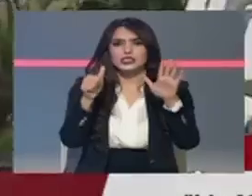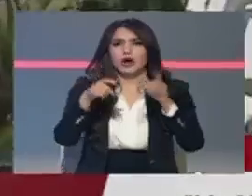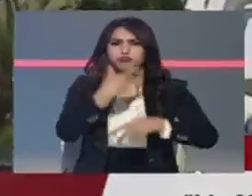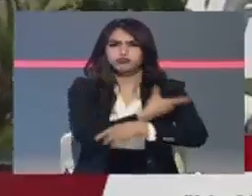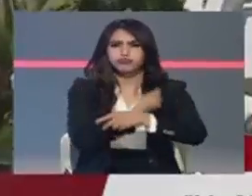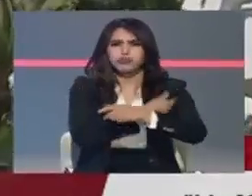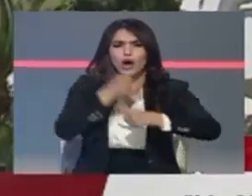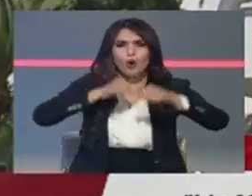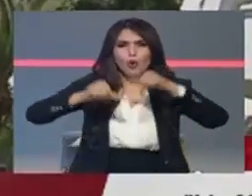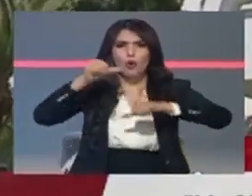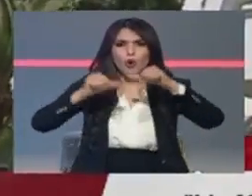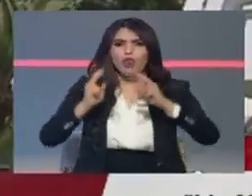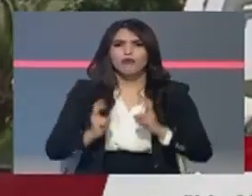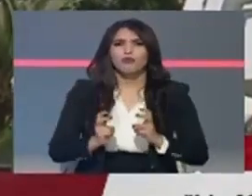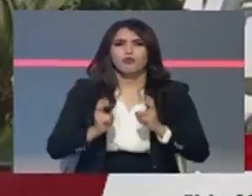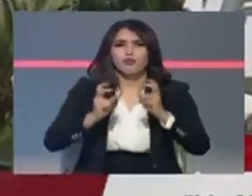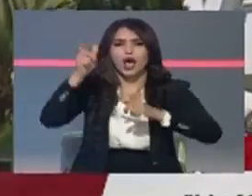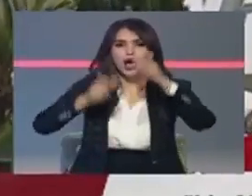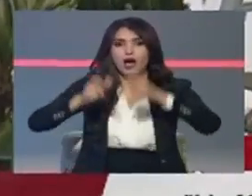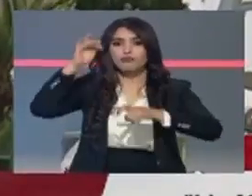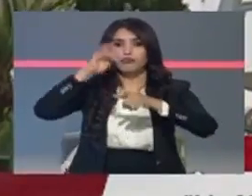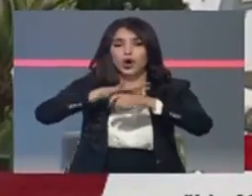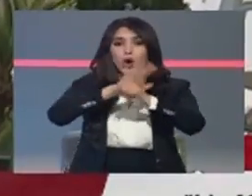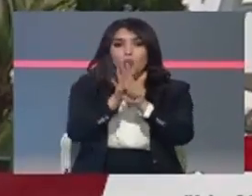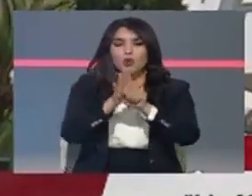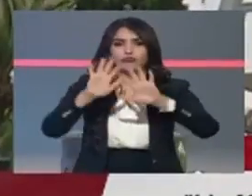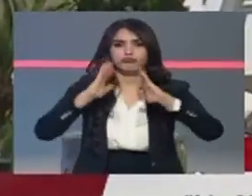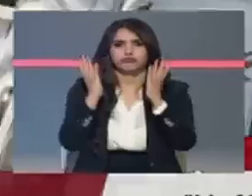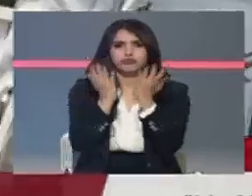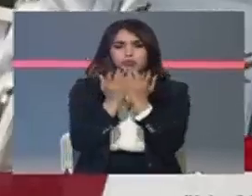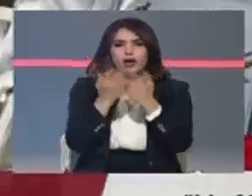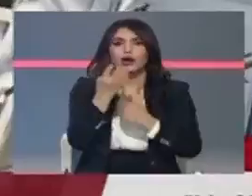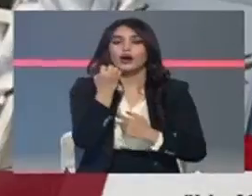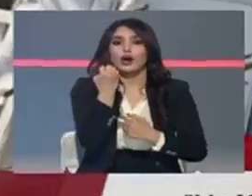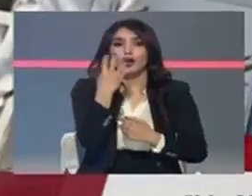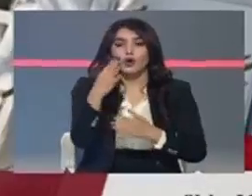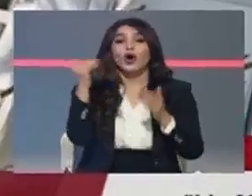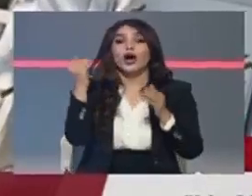مخبرية، ليصبح العدد الجملي للمصابين بهذا الفيروس